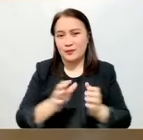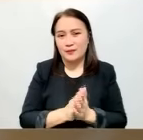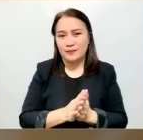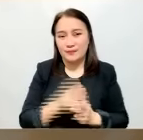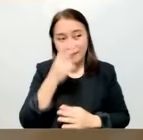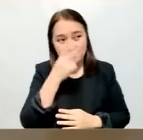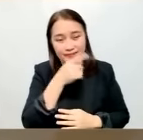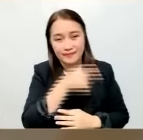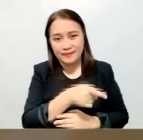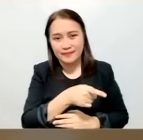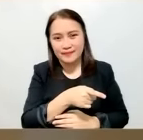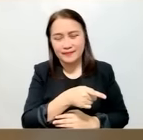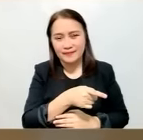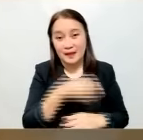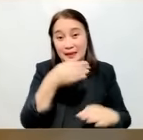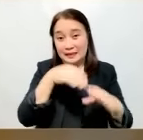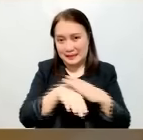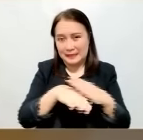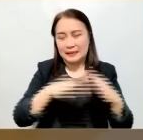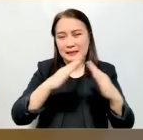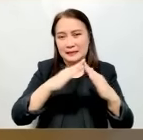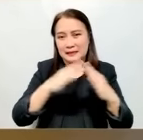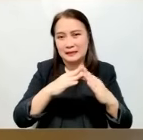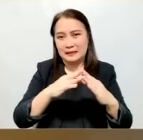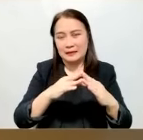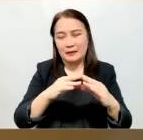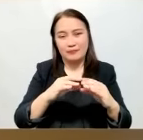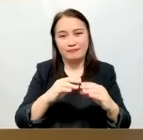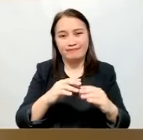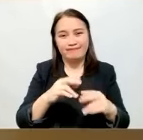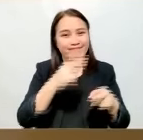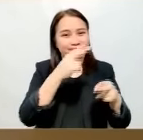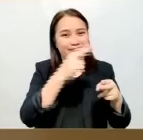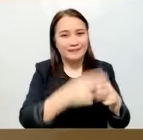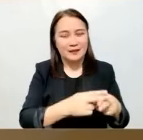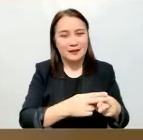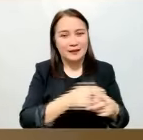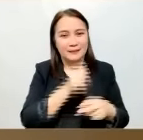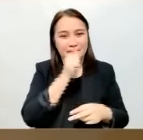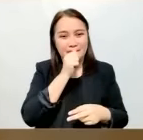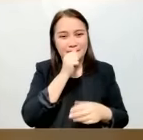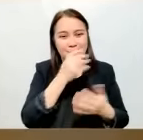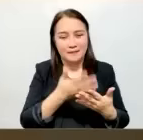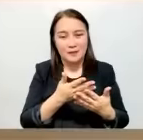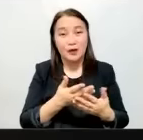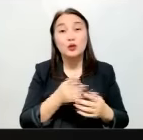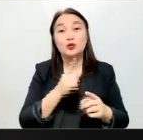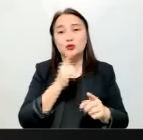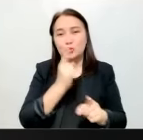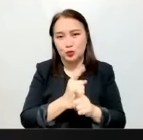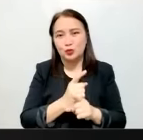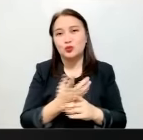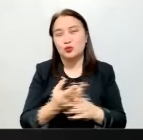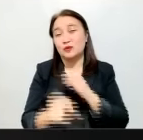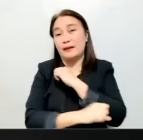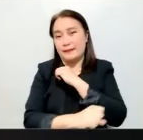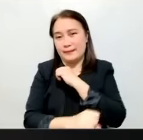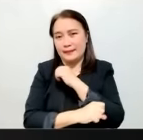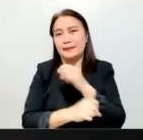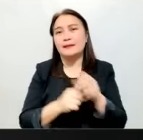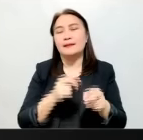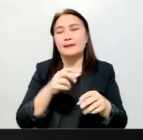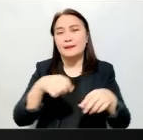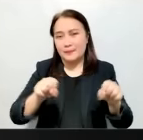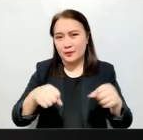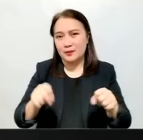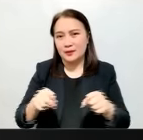o. Hindi na pinangalanan ng mga pulis ang suspect, pero notorious umano itong tirador ng motor. Napag-alaman din na taga Santa